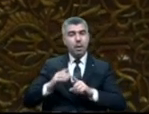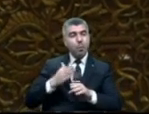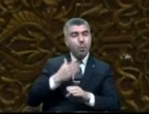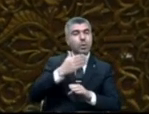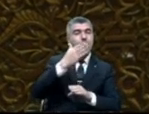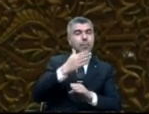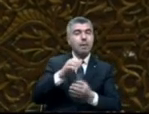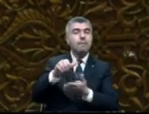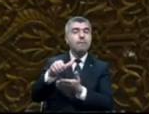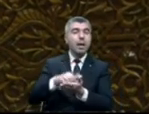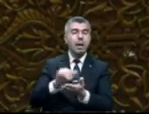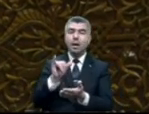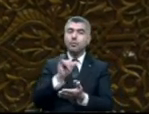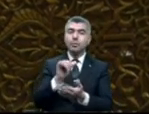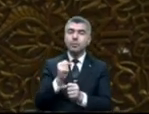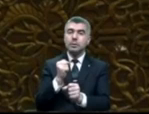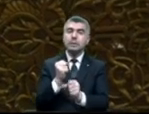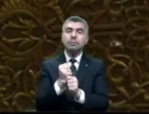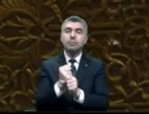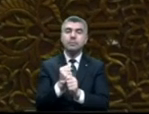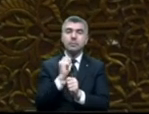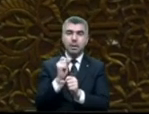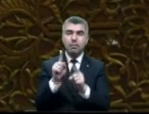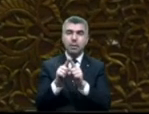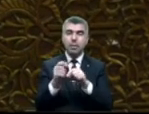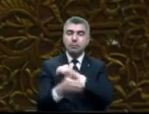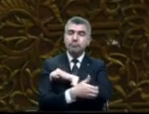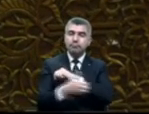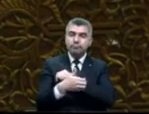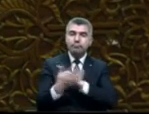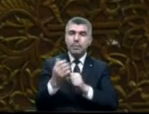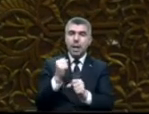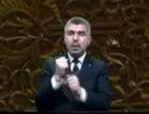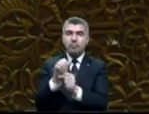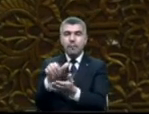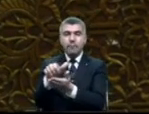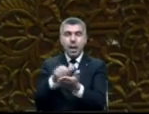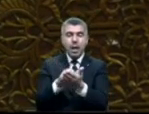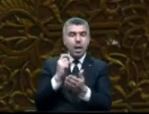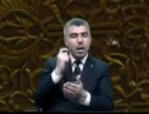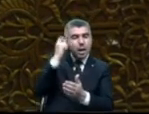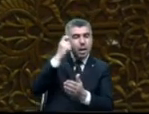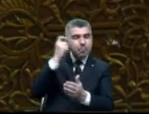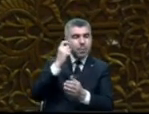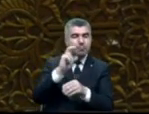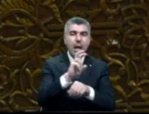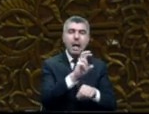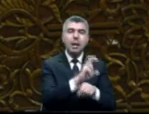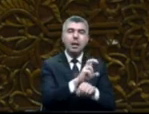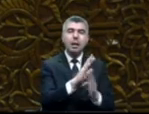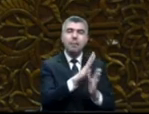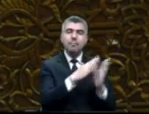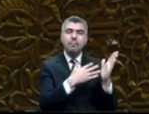المقبل؟ فلتعزيز الاستثمار الفلاحي وتشجيع الفلاح الصغير والاشتغال على استراتيجية الجيل الأخضر والتفكير بجدية في إيجاد